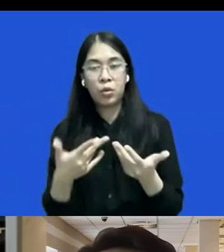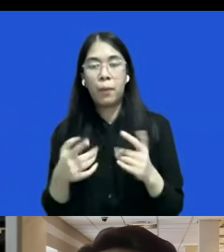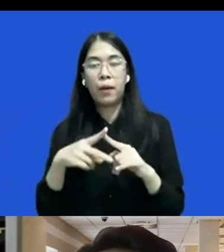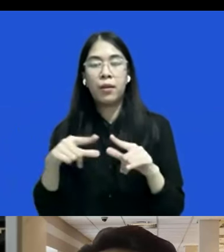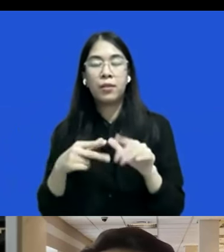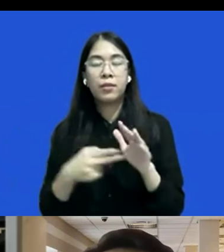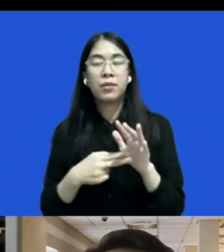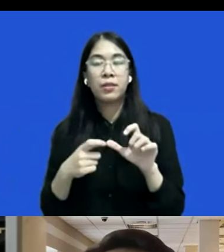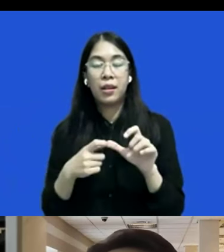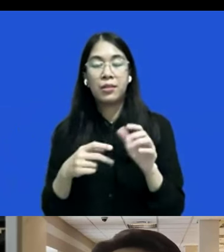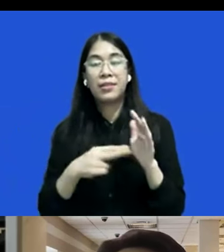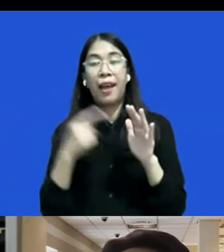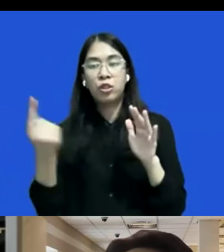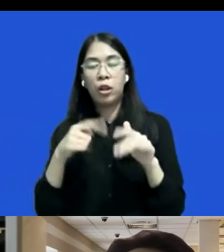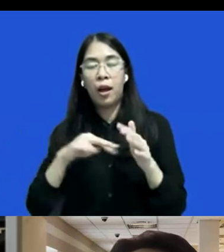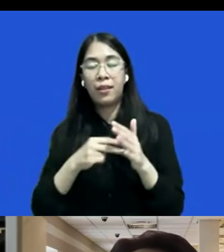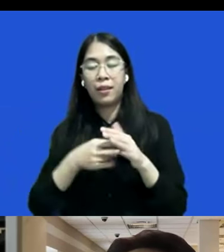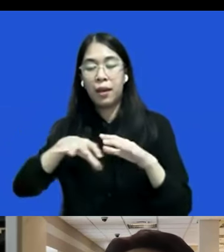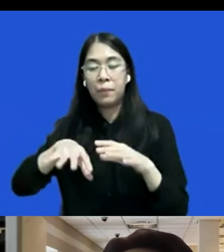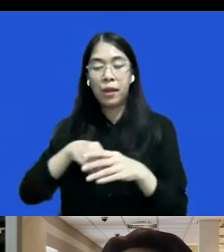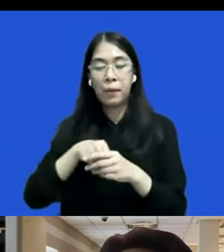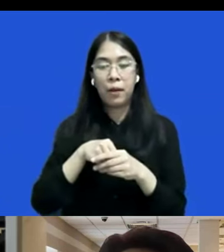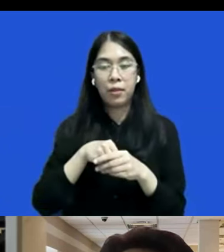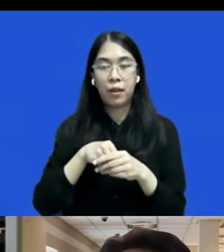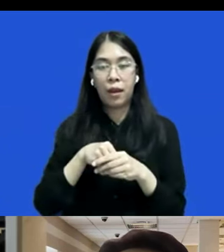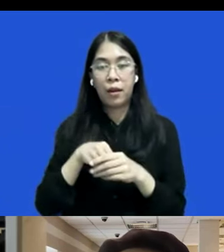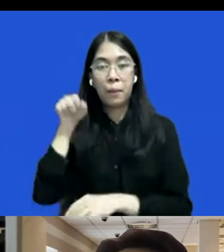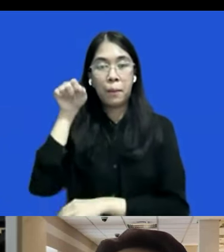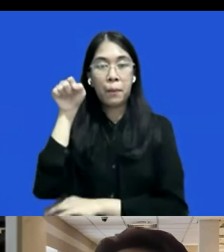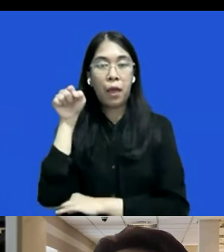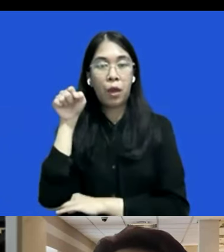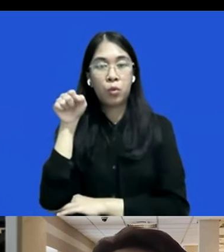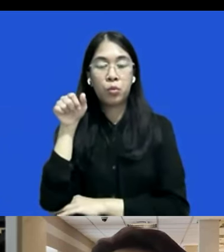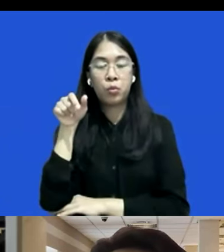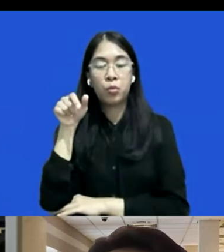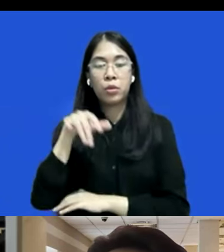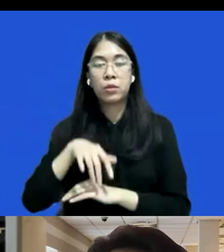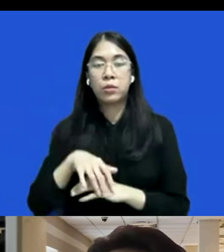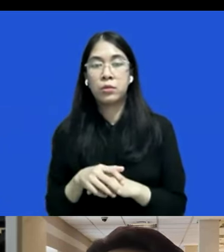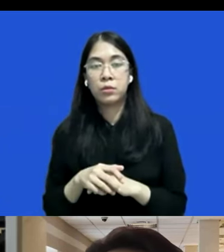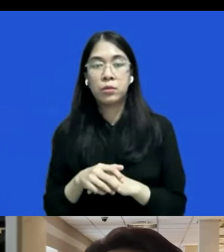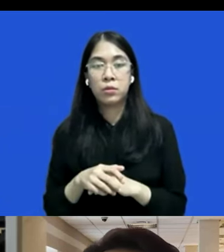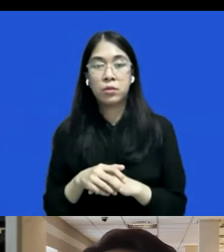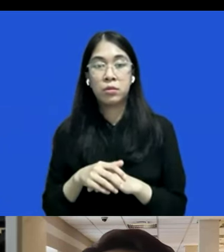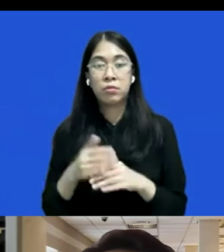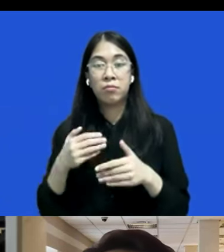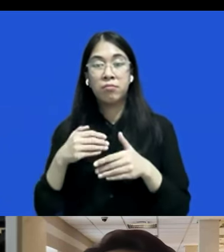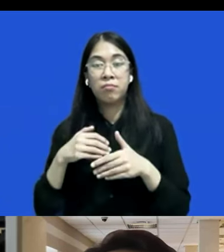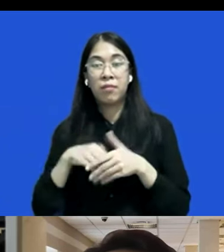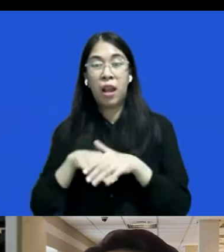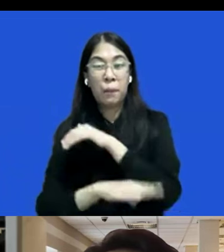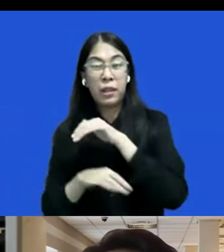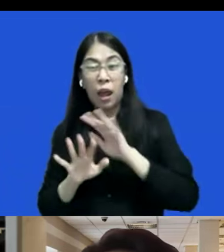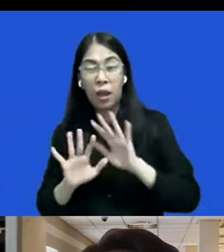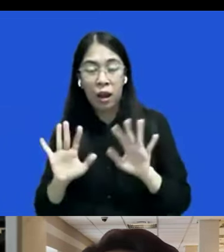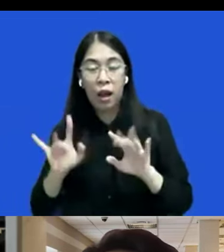ya. Artinya melibatkan apa namanya pelaku di bukan hanya di dalam negeri tapi juga di luar negeri. Dan